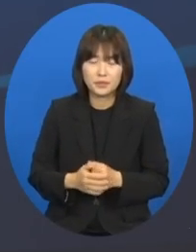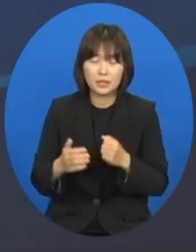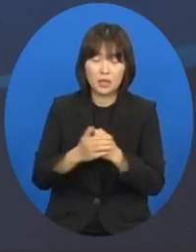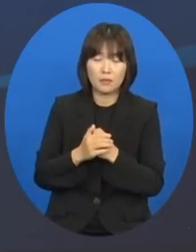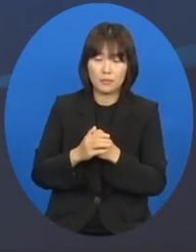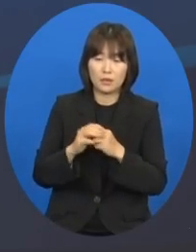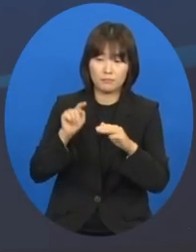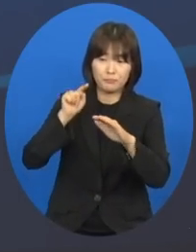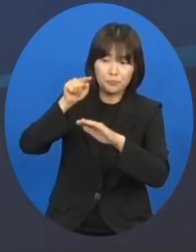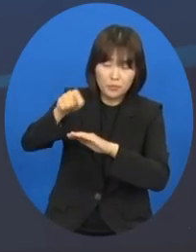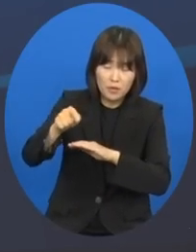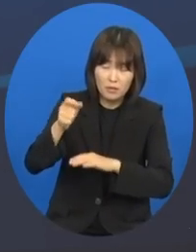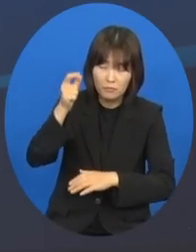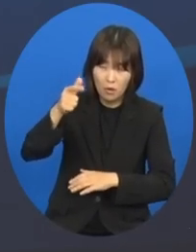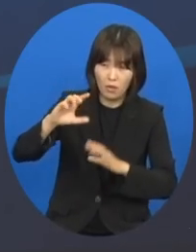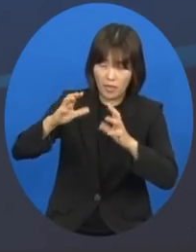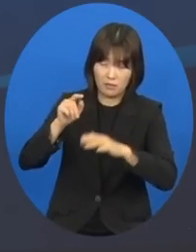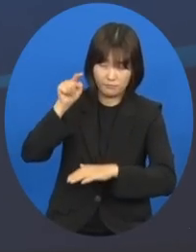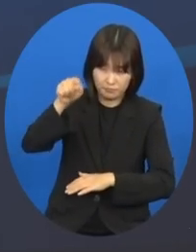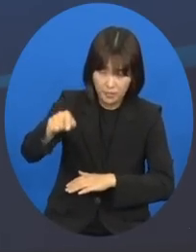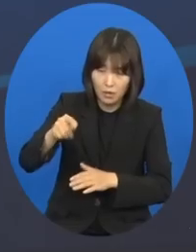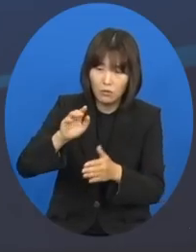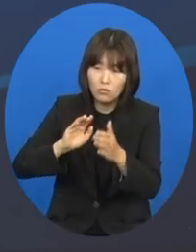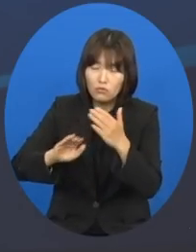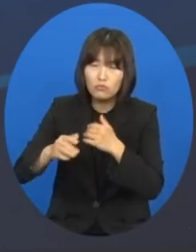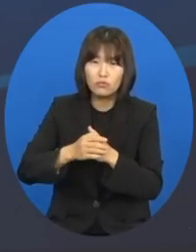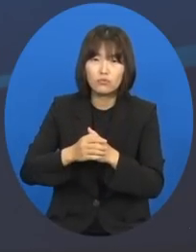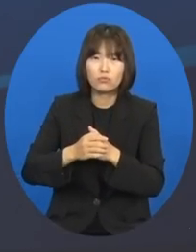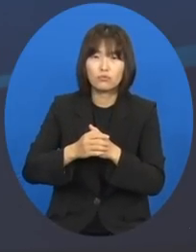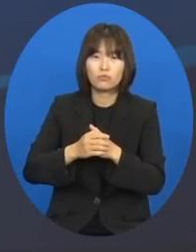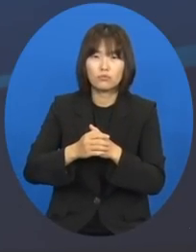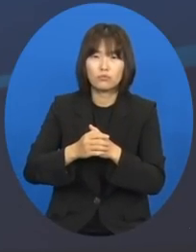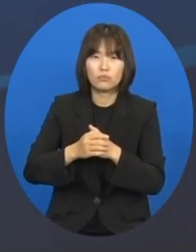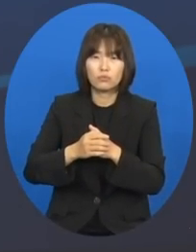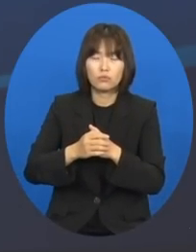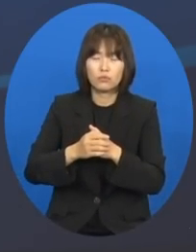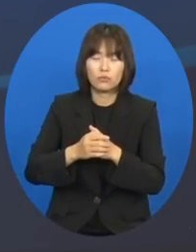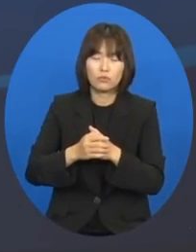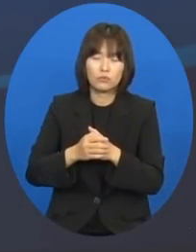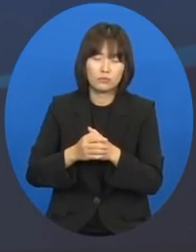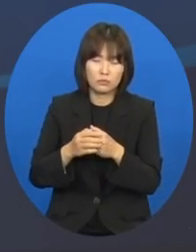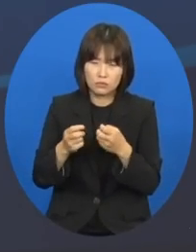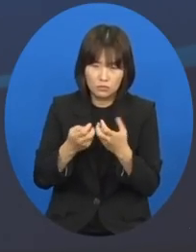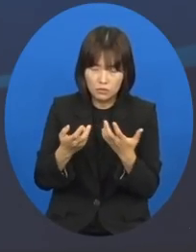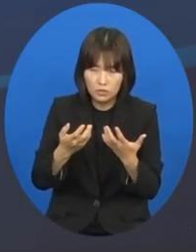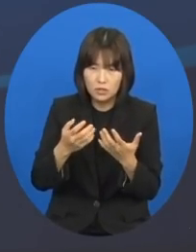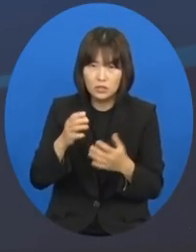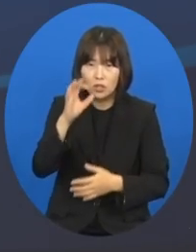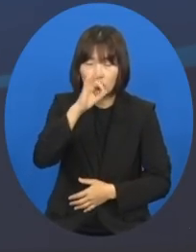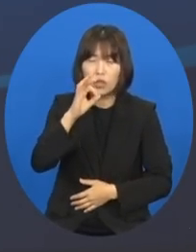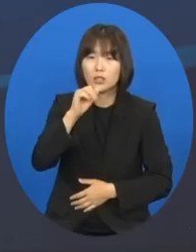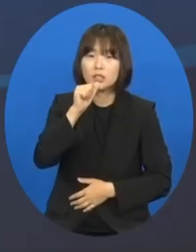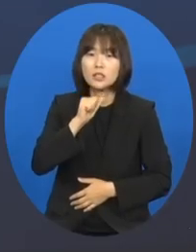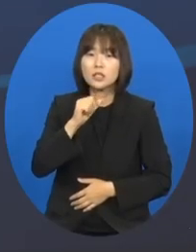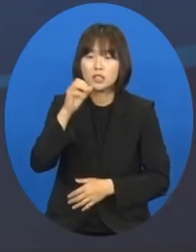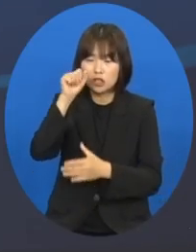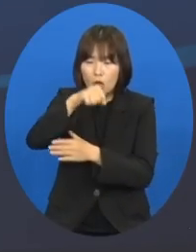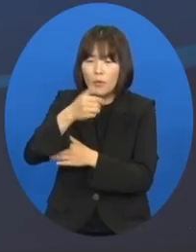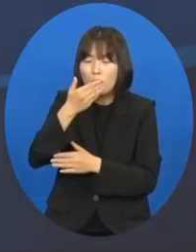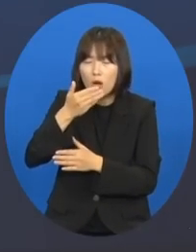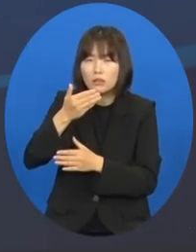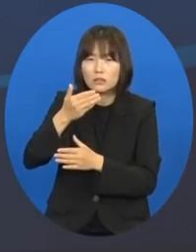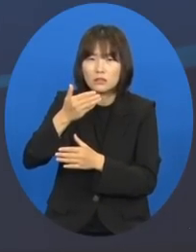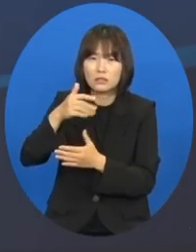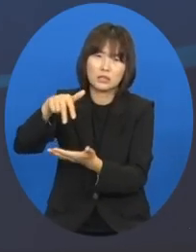전락하게 되었어요 그러다가 어느 순간 아 내게는 그래도 아버지가 계신데 아버지 집으로 돌아가자